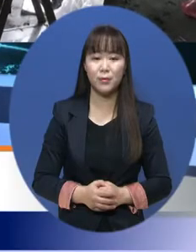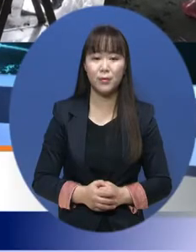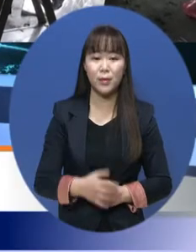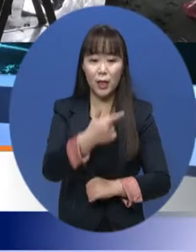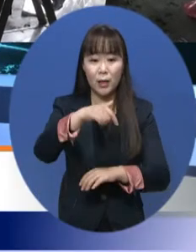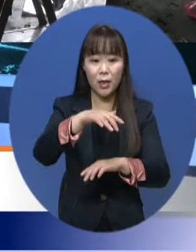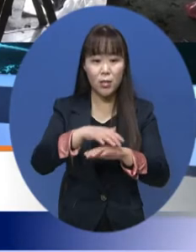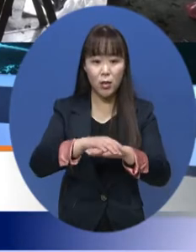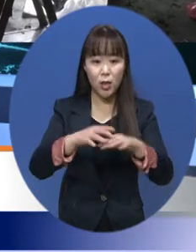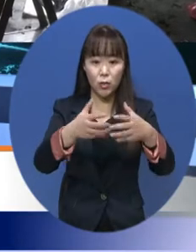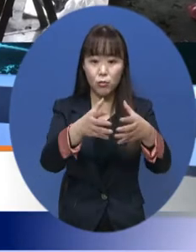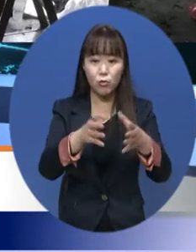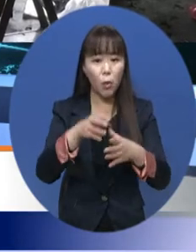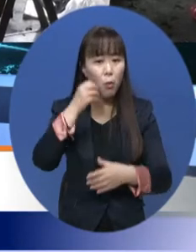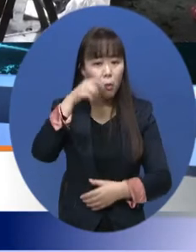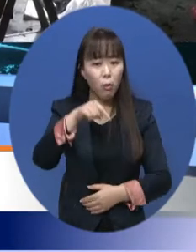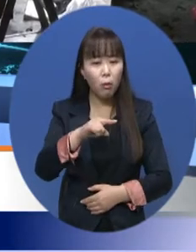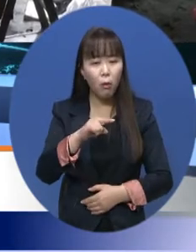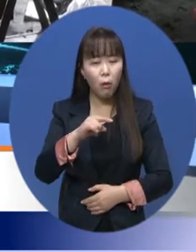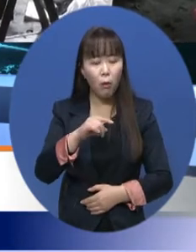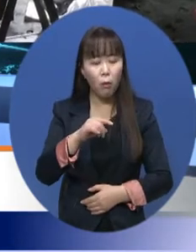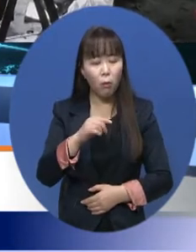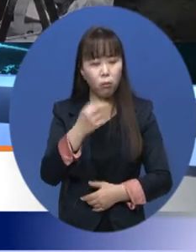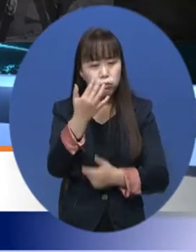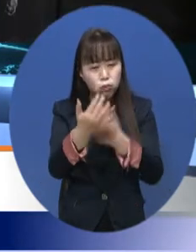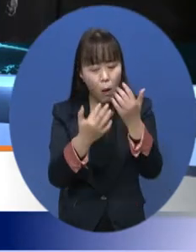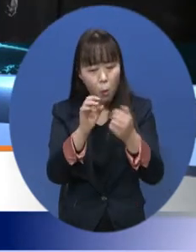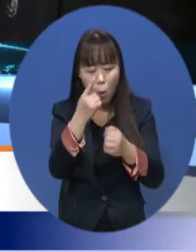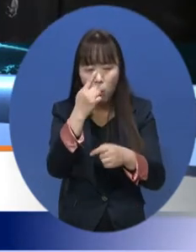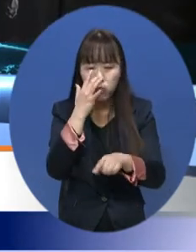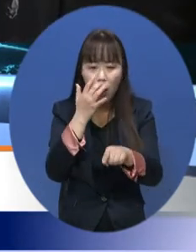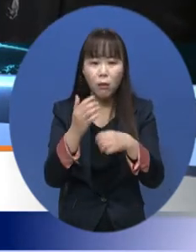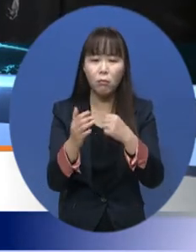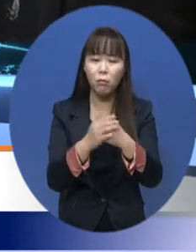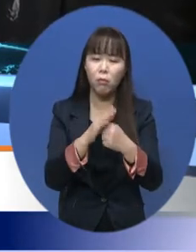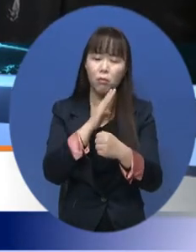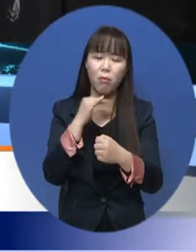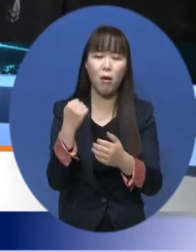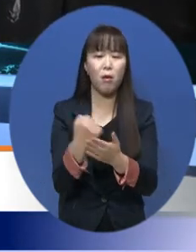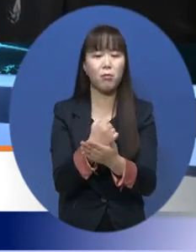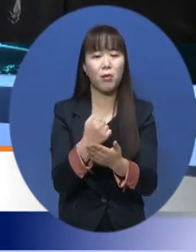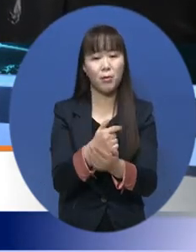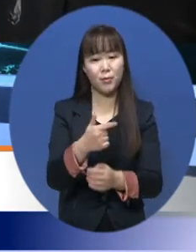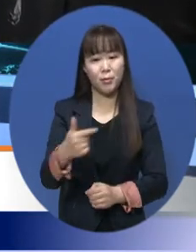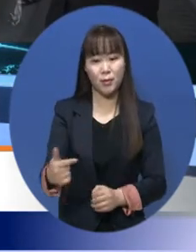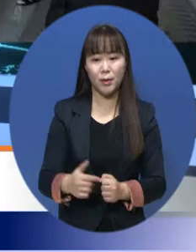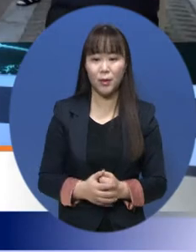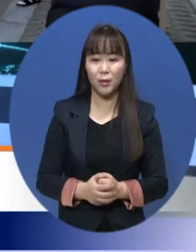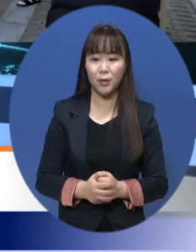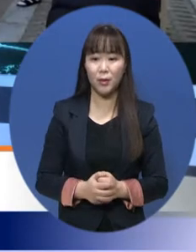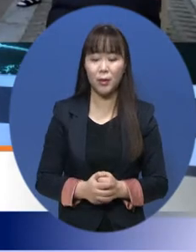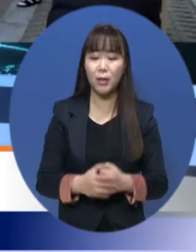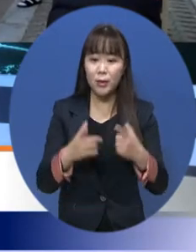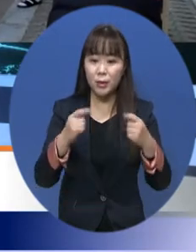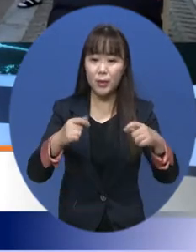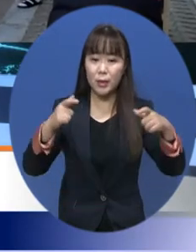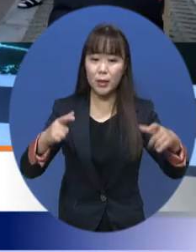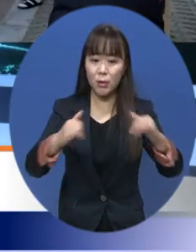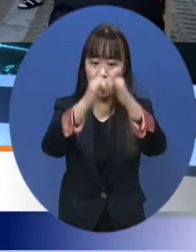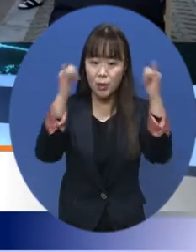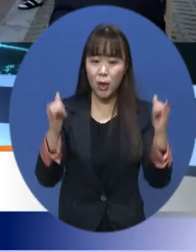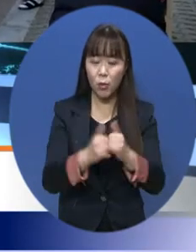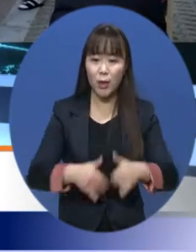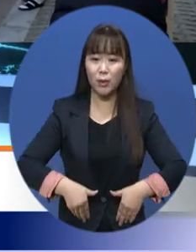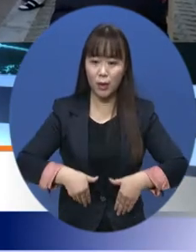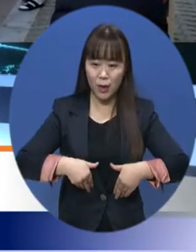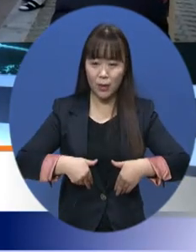대전의 한 그룹홈에서 원인 모를 화재가 발생해 많은 이들의 안타까움을 자아냈는데요. 이에 지역사회의 따뜻한